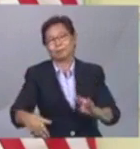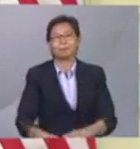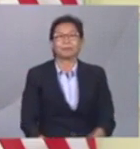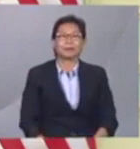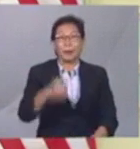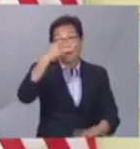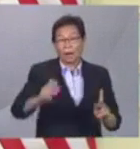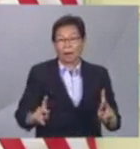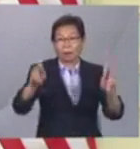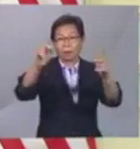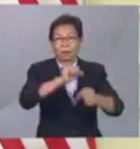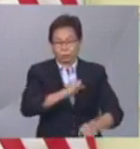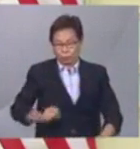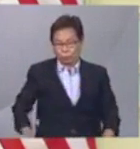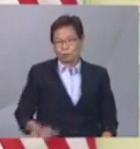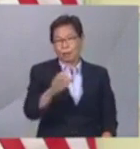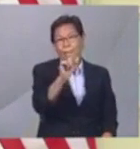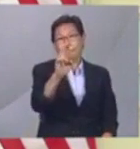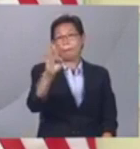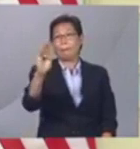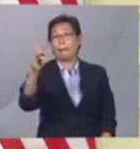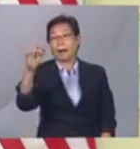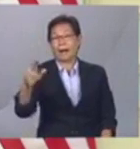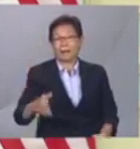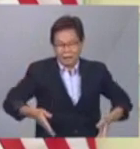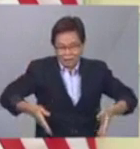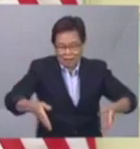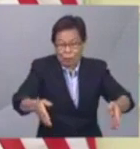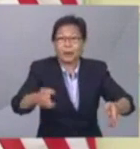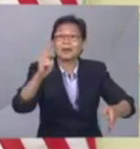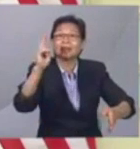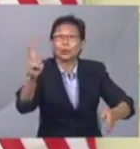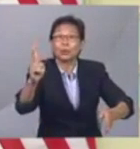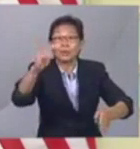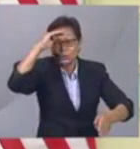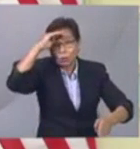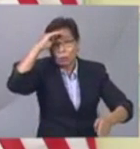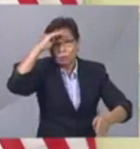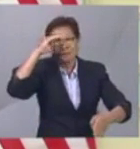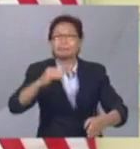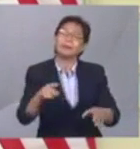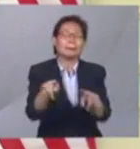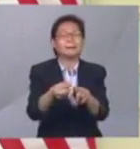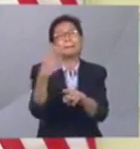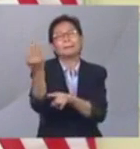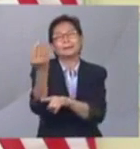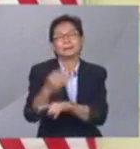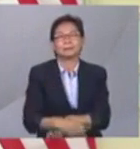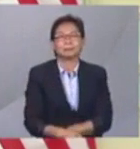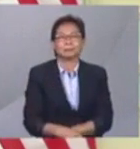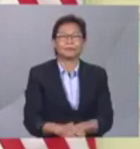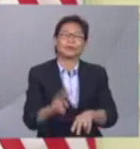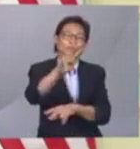Bagi Kompleks Sultan Abu Bakar, iaitu di link kedua ataupun laluan kedua, operasi berjalan seperti biasa,